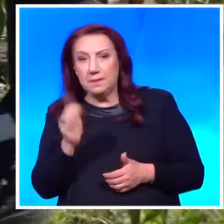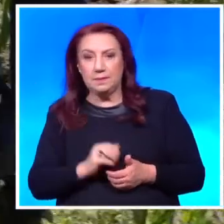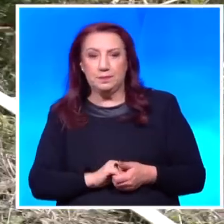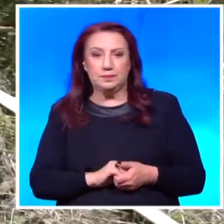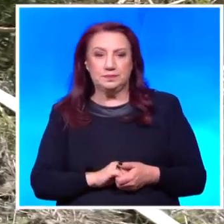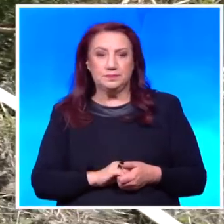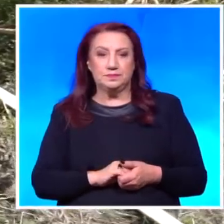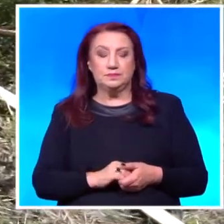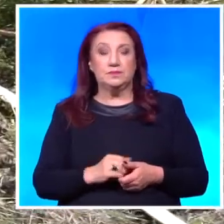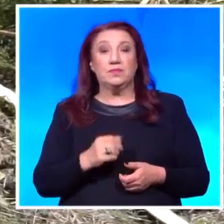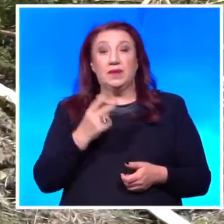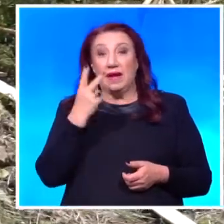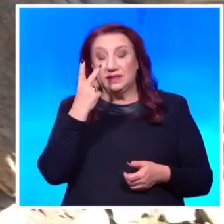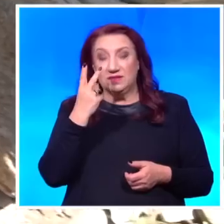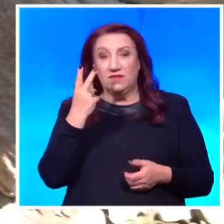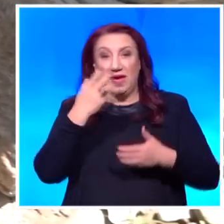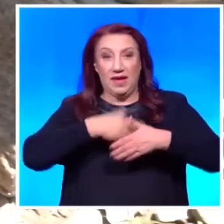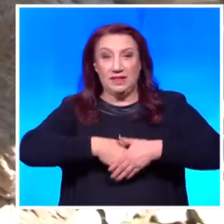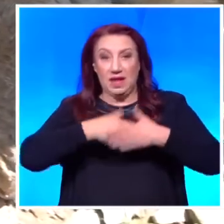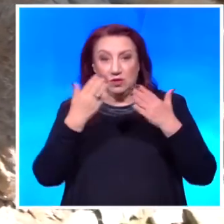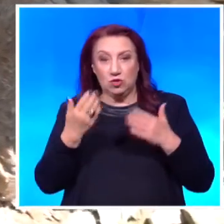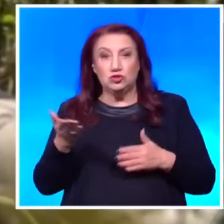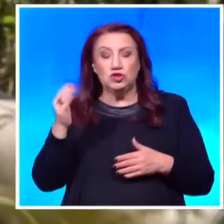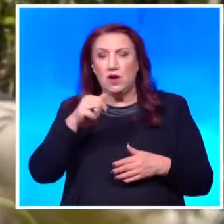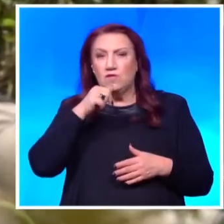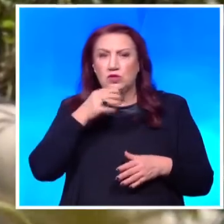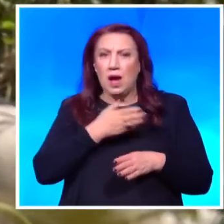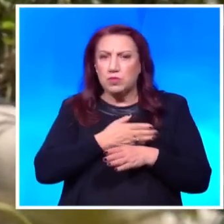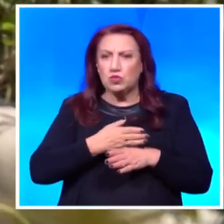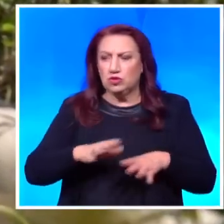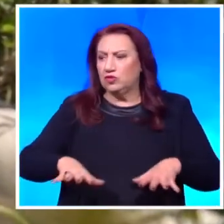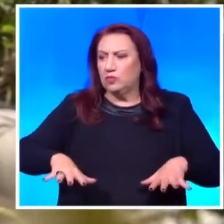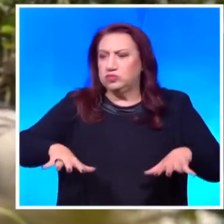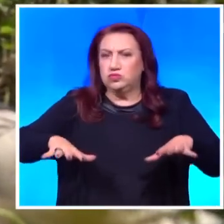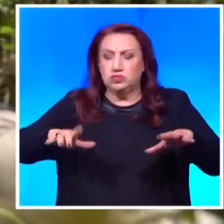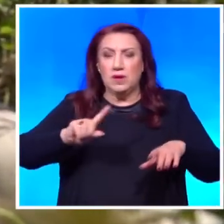Две дена нощи по-късно водата още е в къщите.